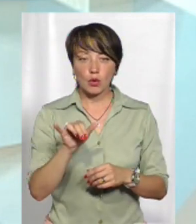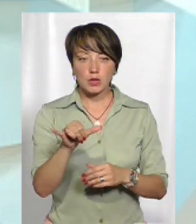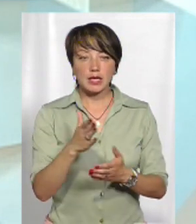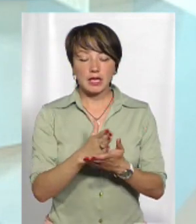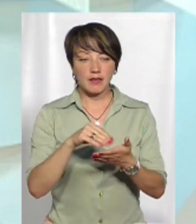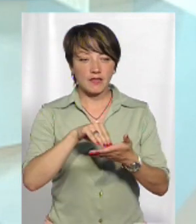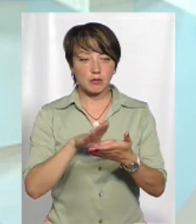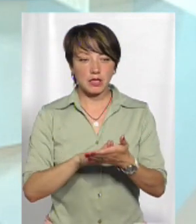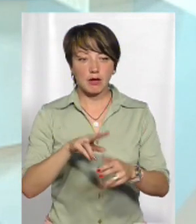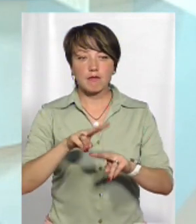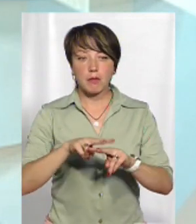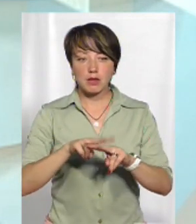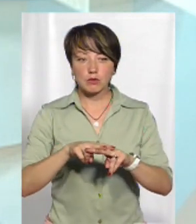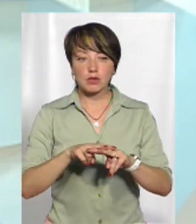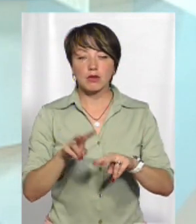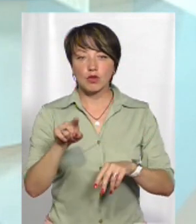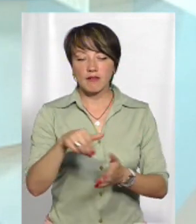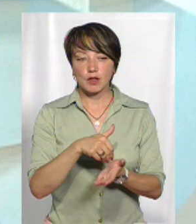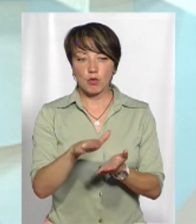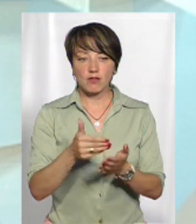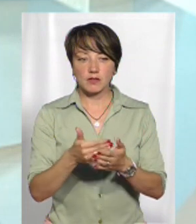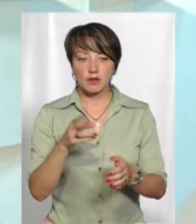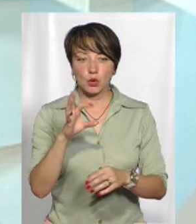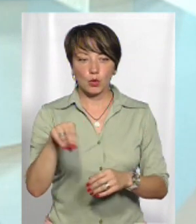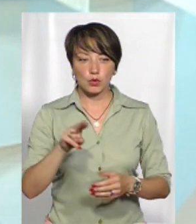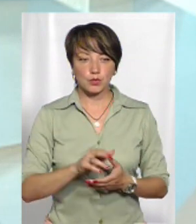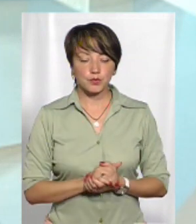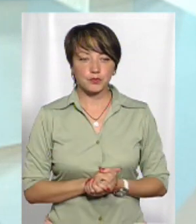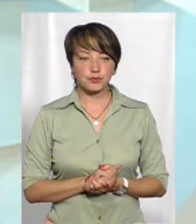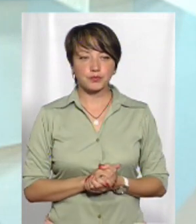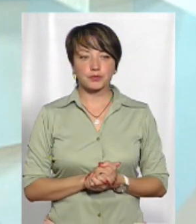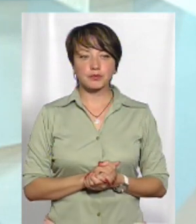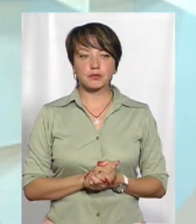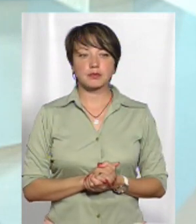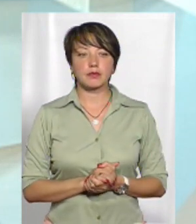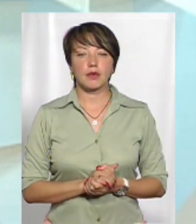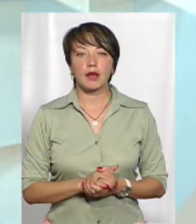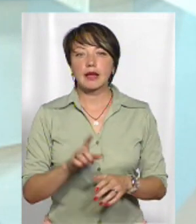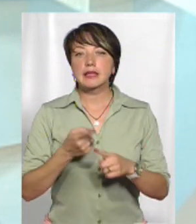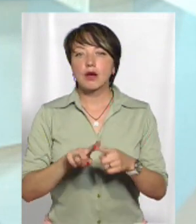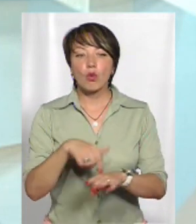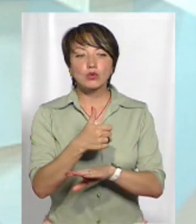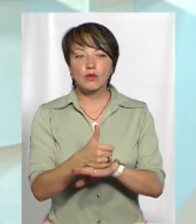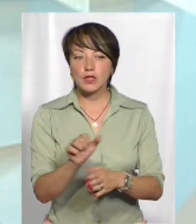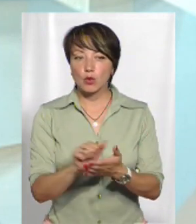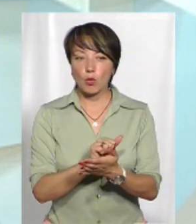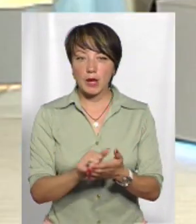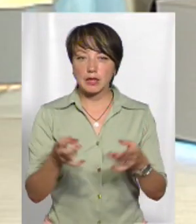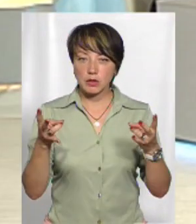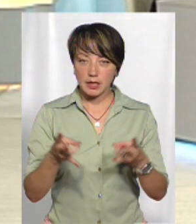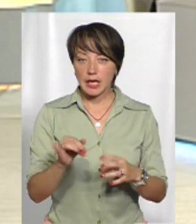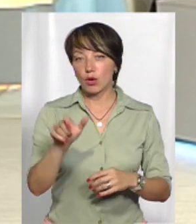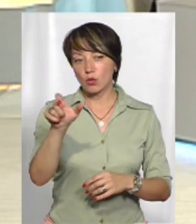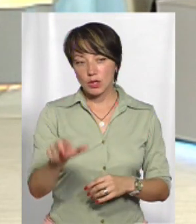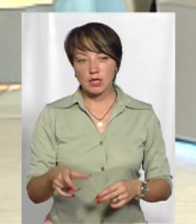них є відмітка в паспорті про те, що вони відмовилися від ідентифікаційного коду. Оце основні документи, які потрібно. Ну